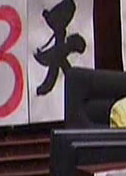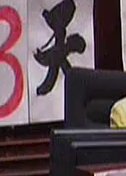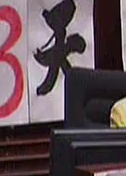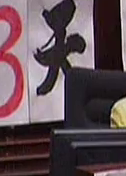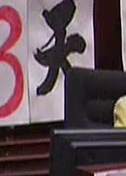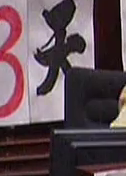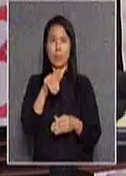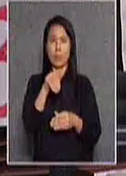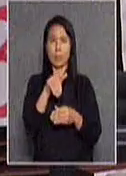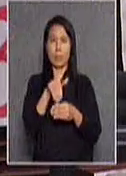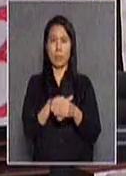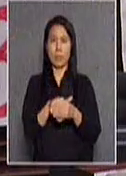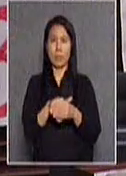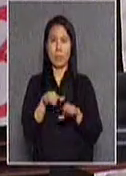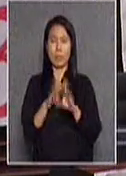開始表決。